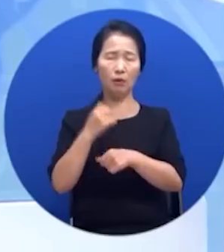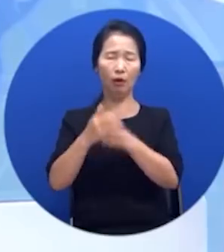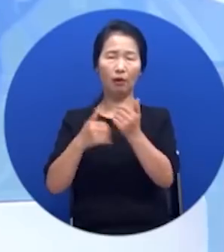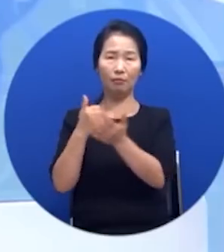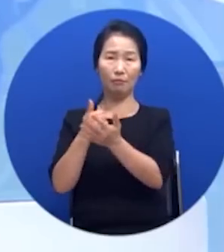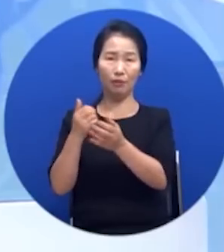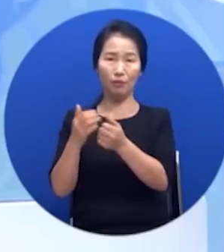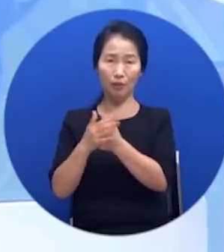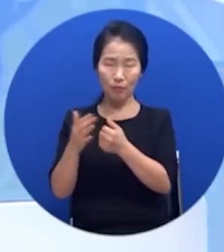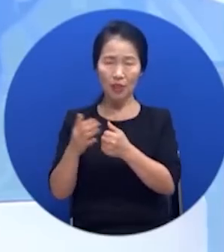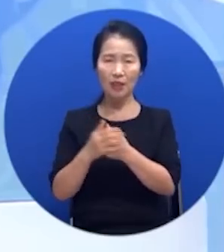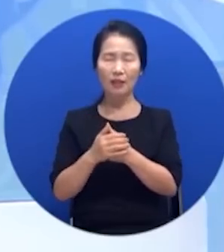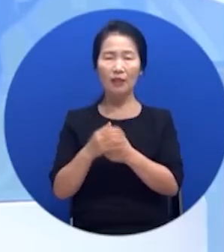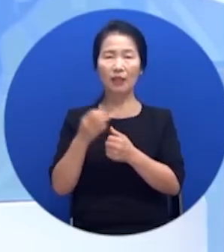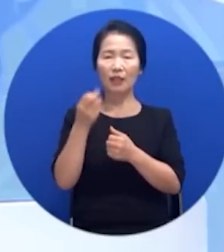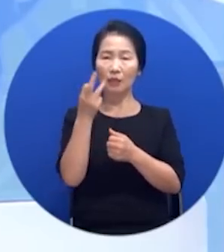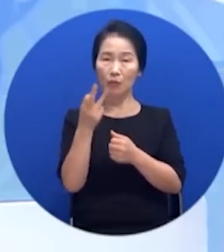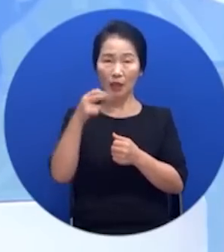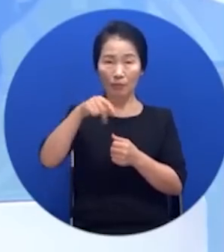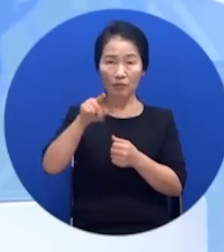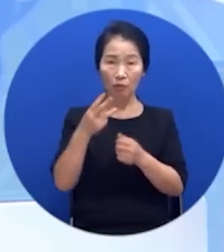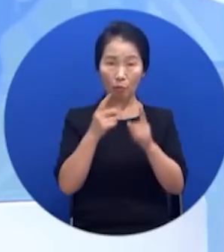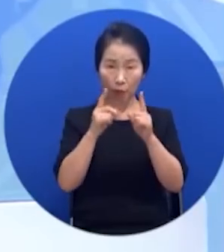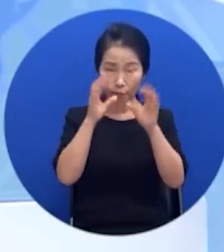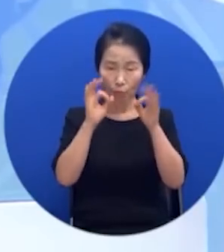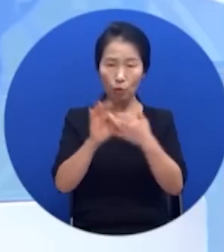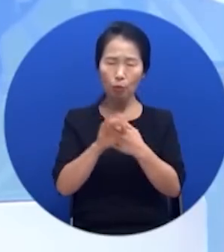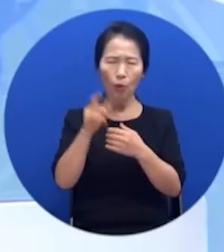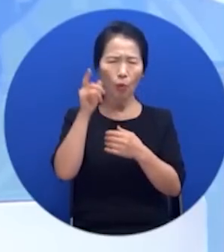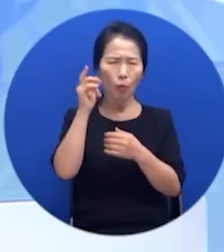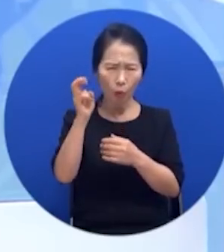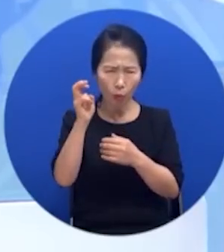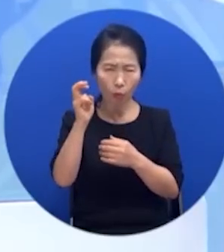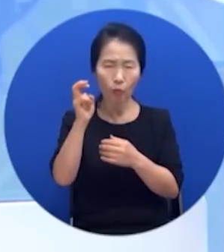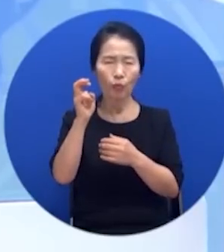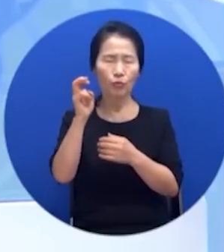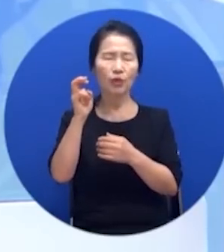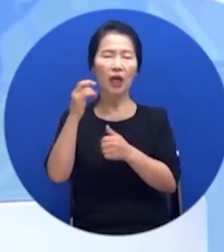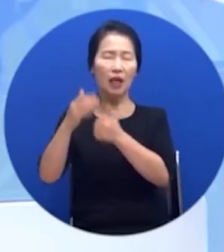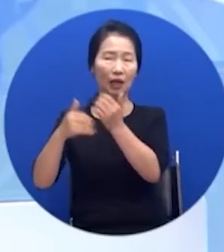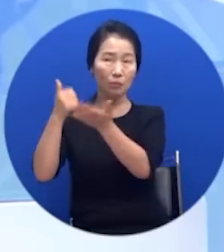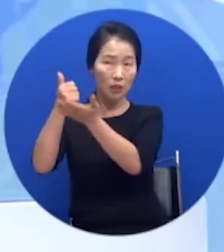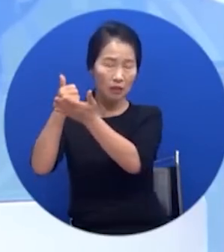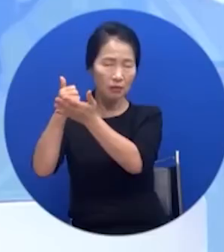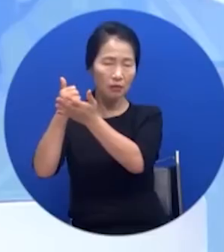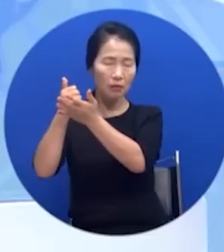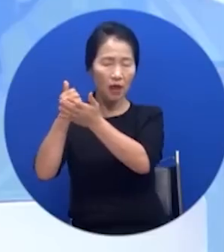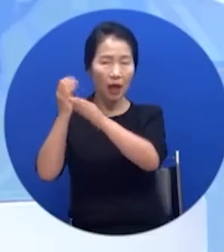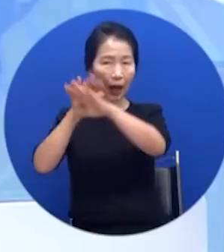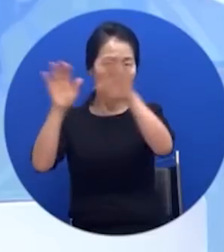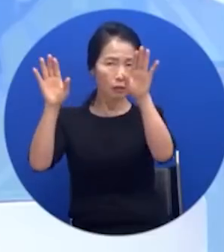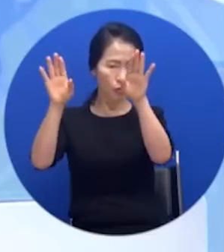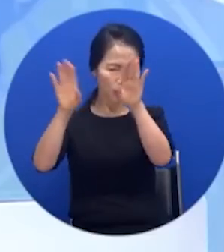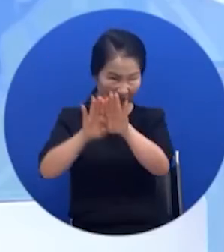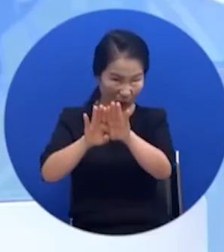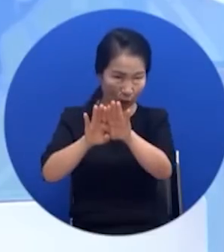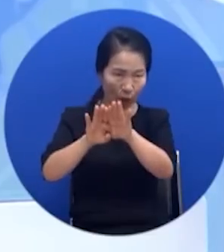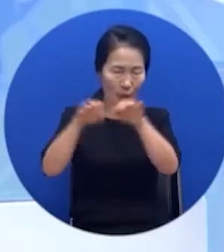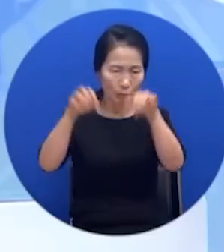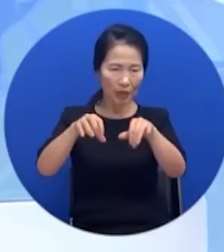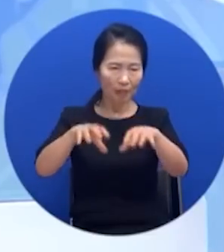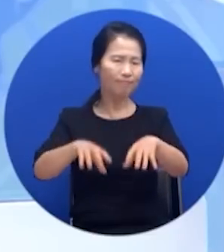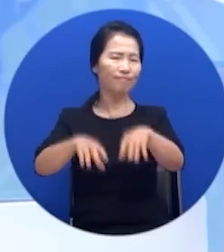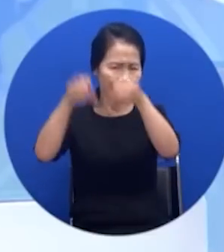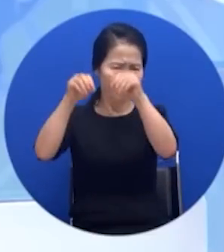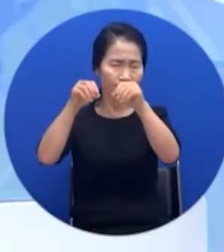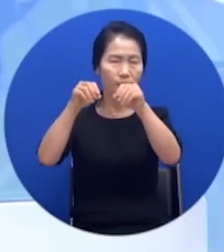그렇습니다. 다시 13절의 말씀을 보면 혹 내가 하늘을 닫고 비를 내리지 아니하거나